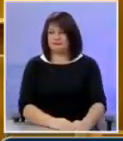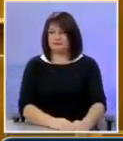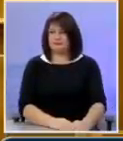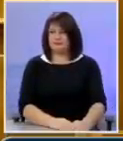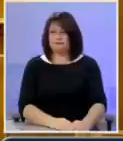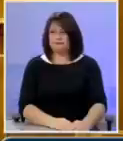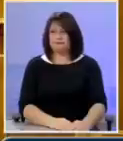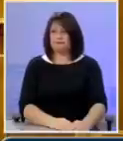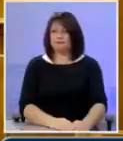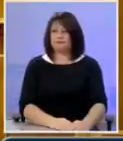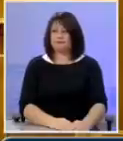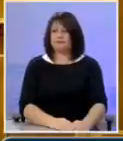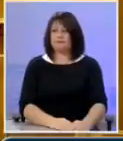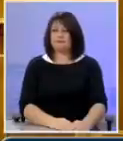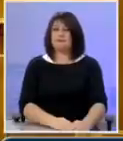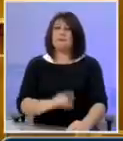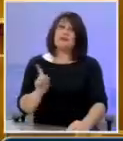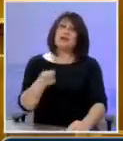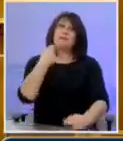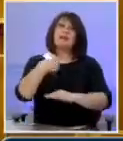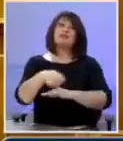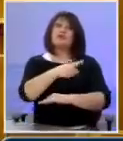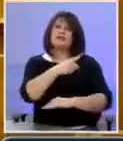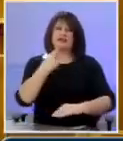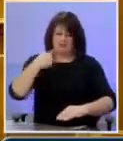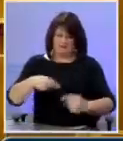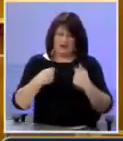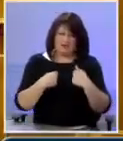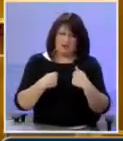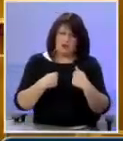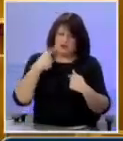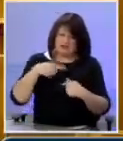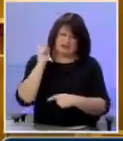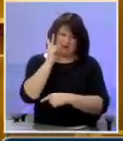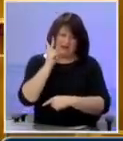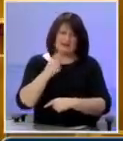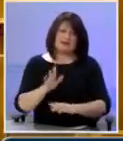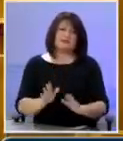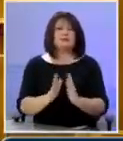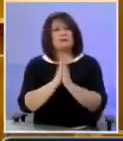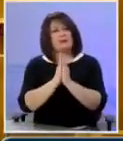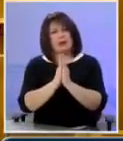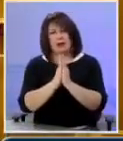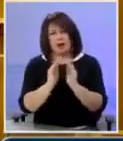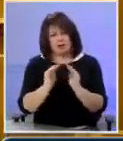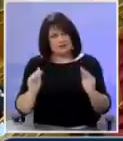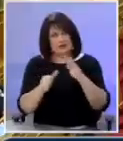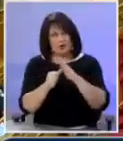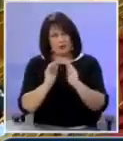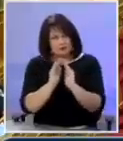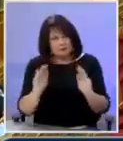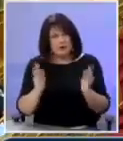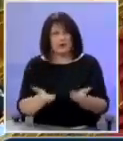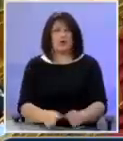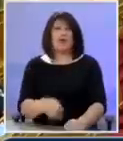αποφασίστε σστο δικαστήριο εσείς στο δικαστήριο λοιπόν κύριοι σας παρακαλώ